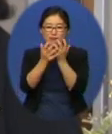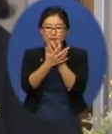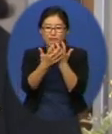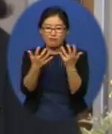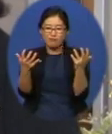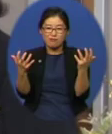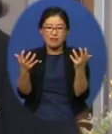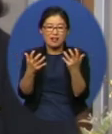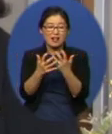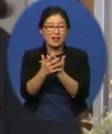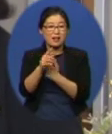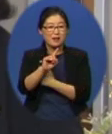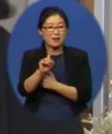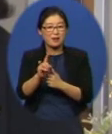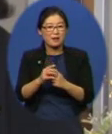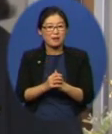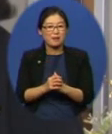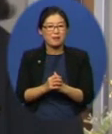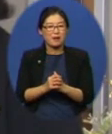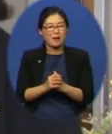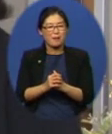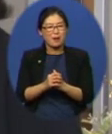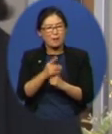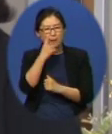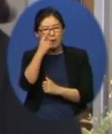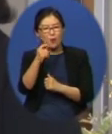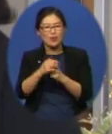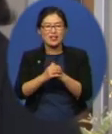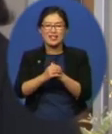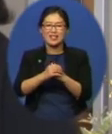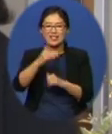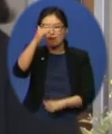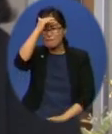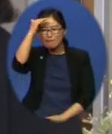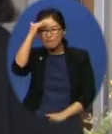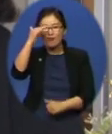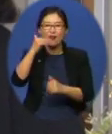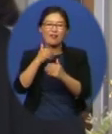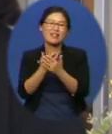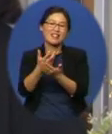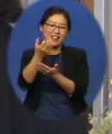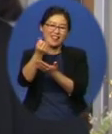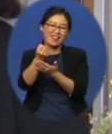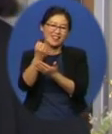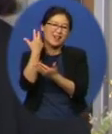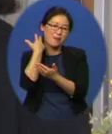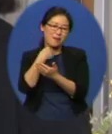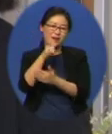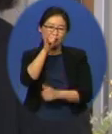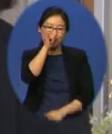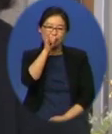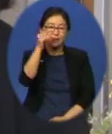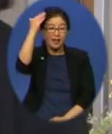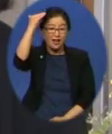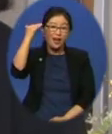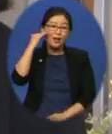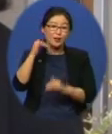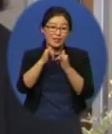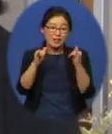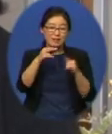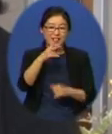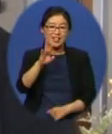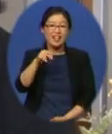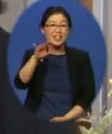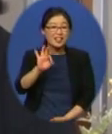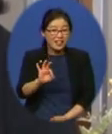모여서 하나의 그 경치를 이루어내는 그게 야생화의 매력이라고 생각해서 한국 사람들이 야생화를 좋아하고